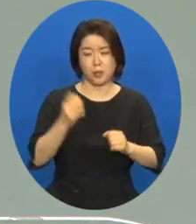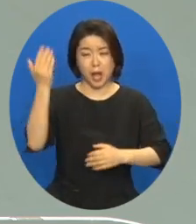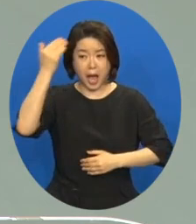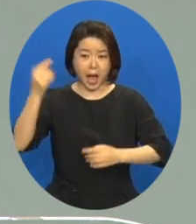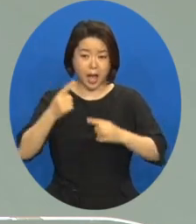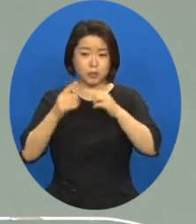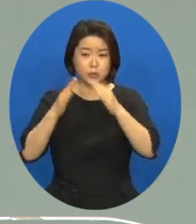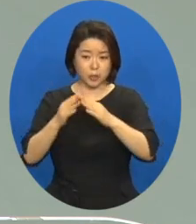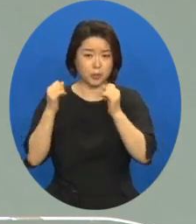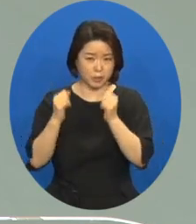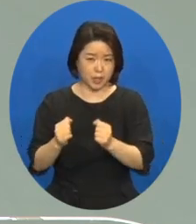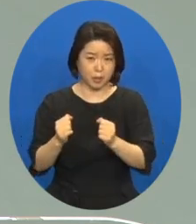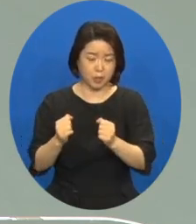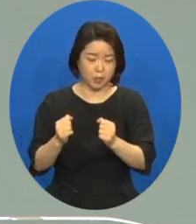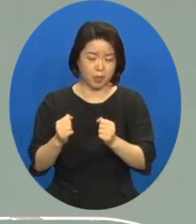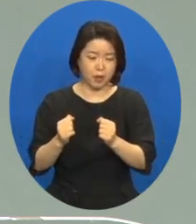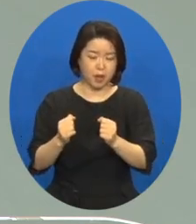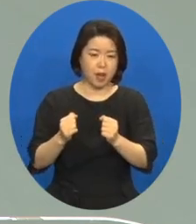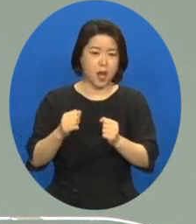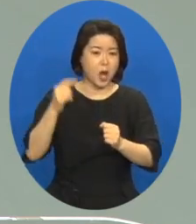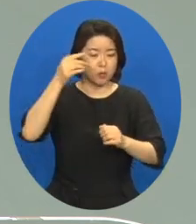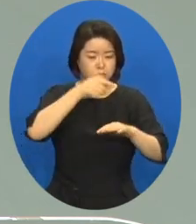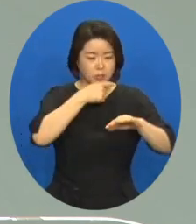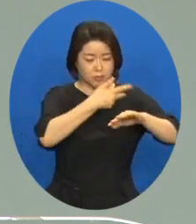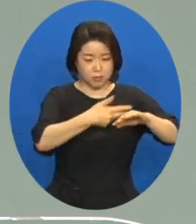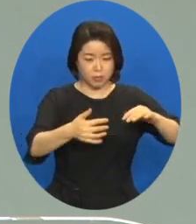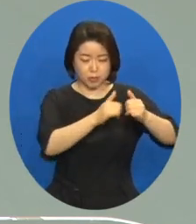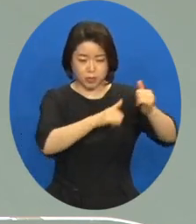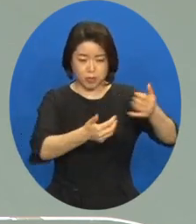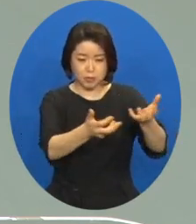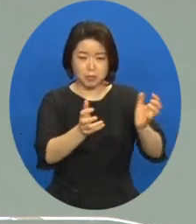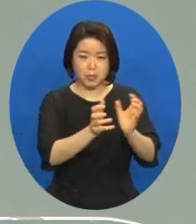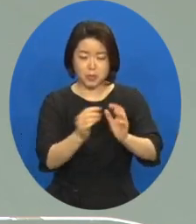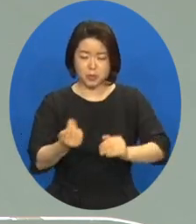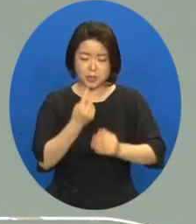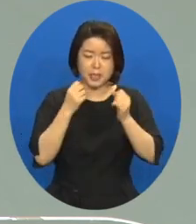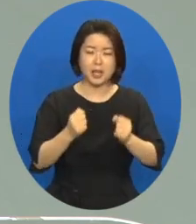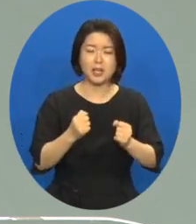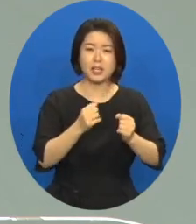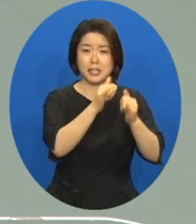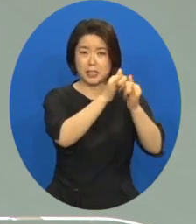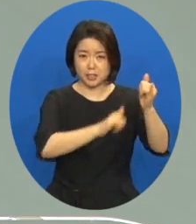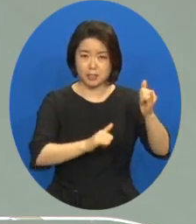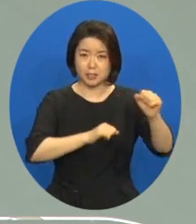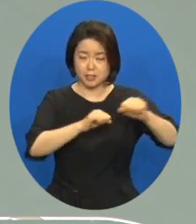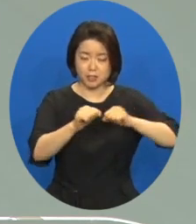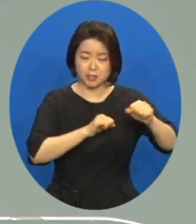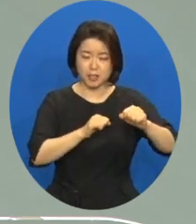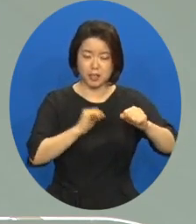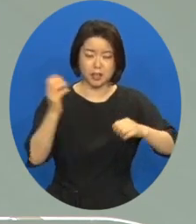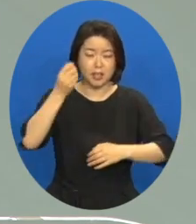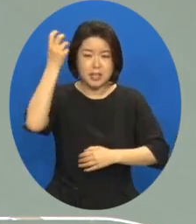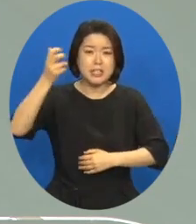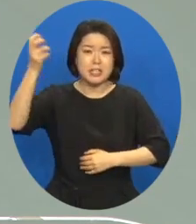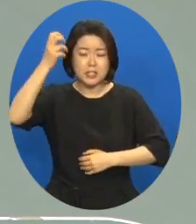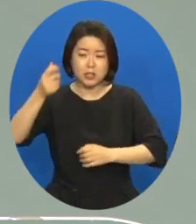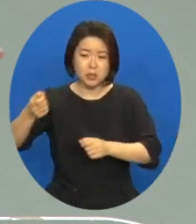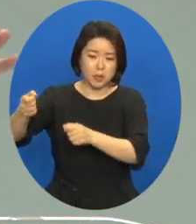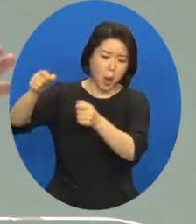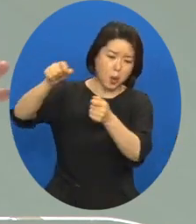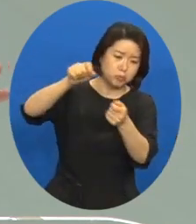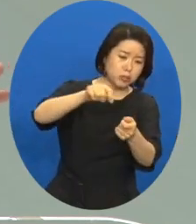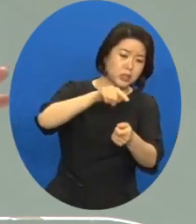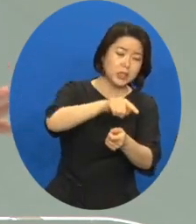우리 민족도 살릴 역사가 지금 한국 교회 성도들 안에 성령이 부어지는 역사가